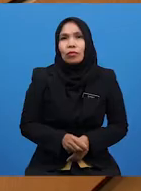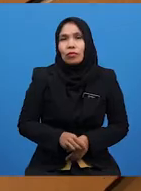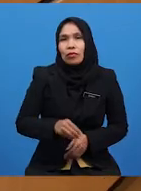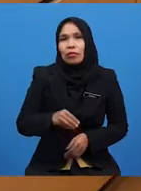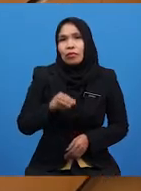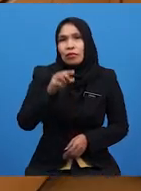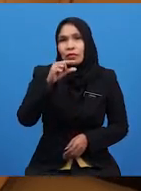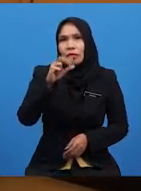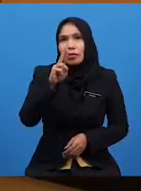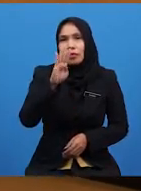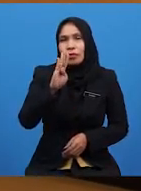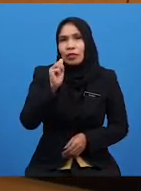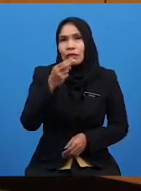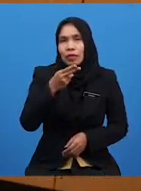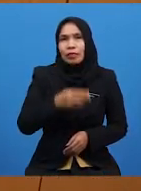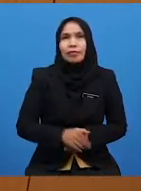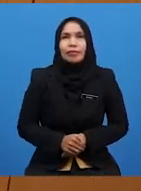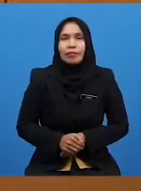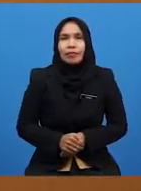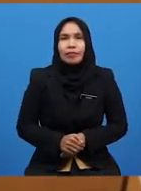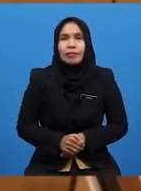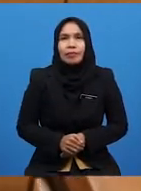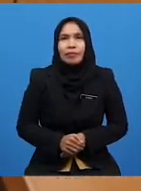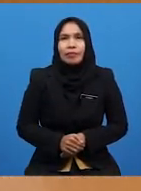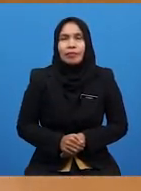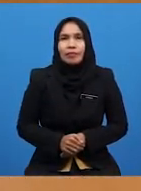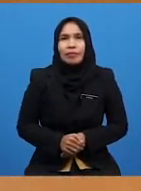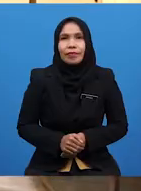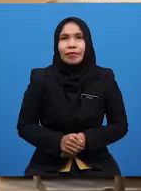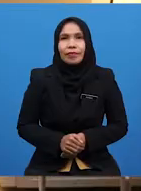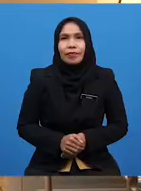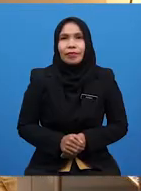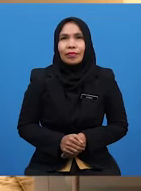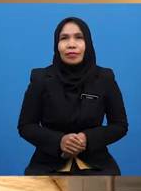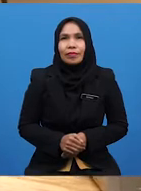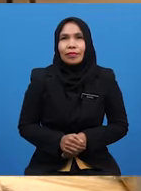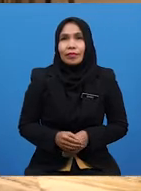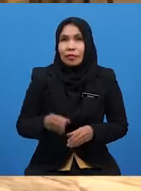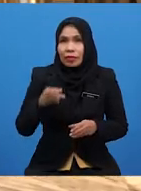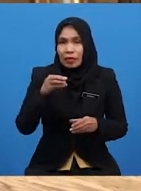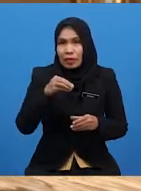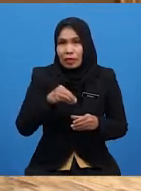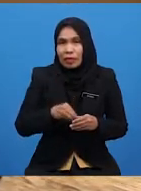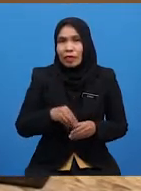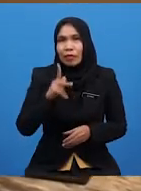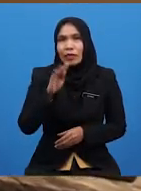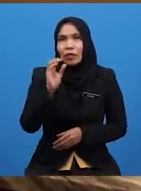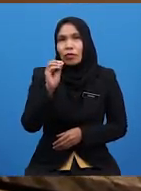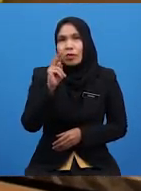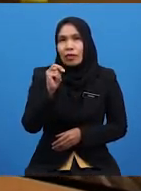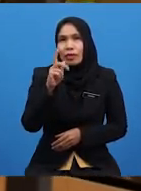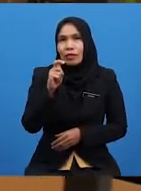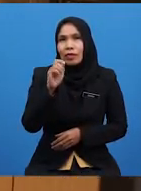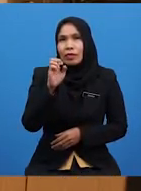didiami termasuklah ruangan Jung kediaman dalam konteks rumah berkonsepkan